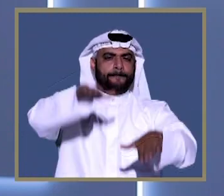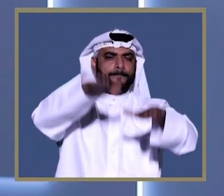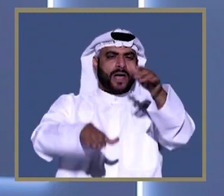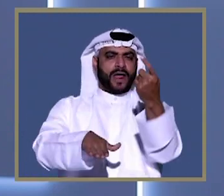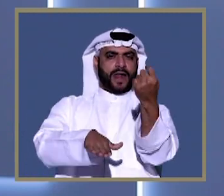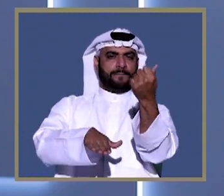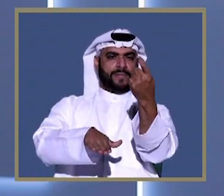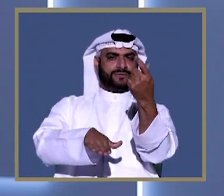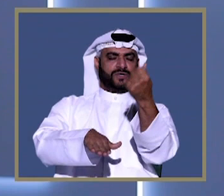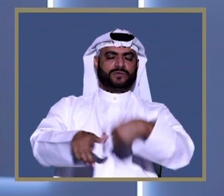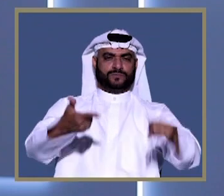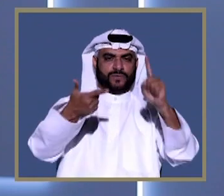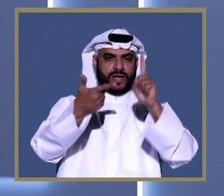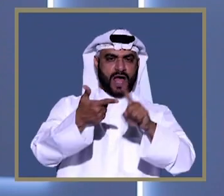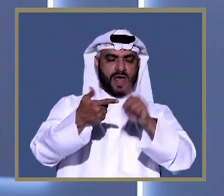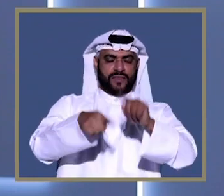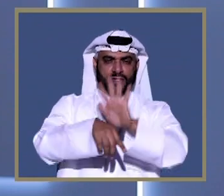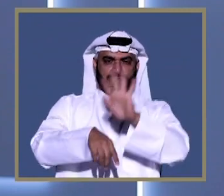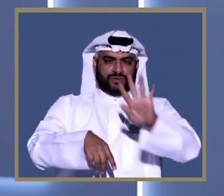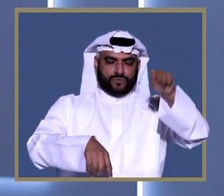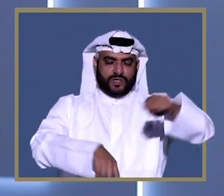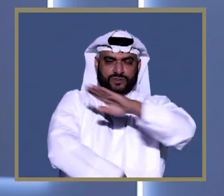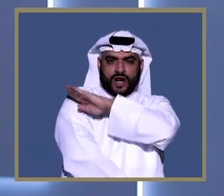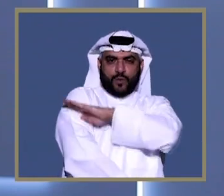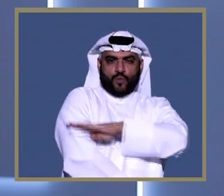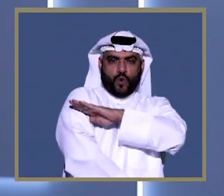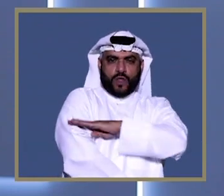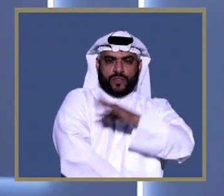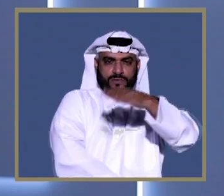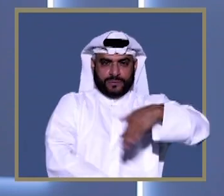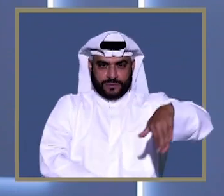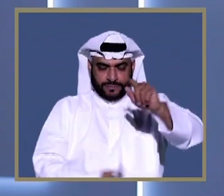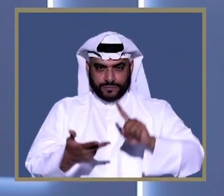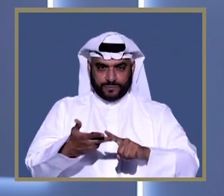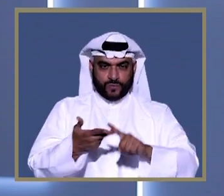المالية ومواردنا البشرية